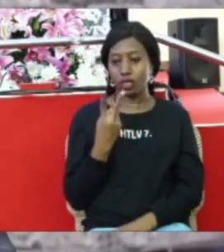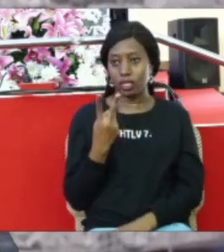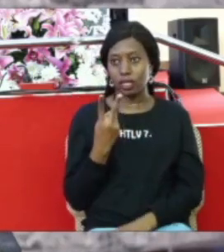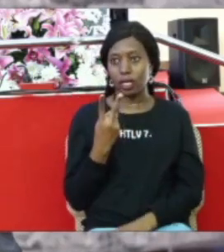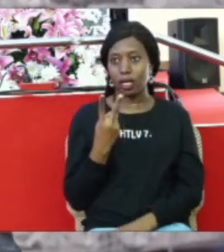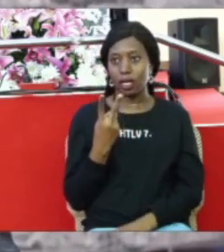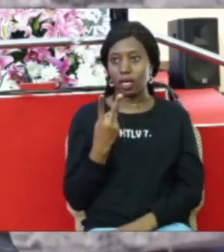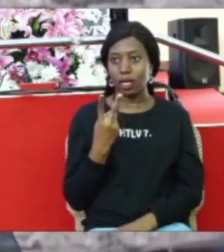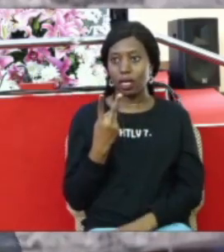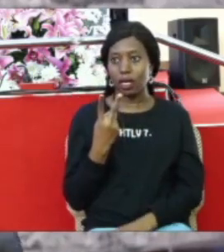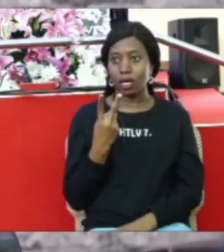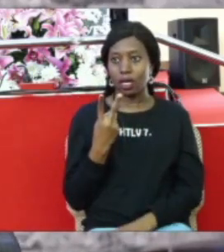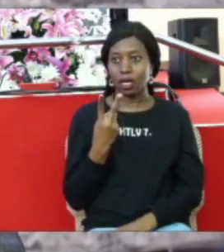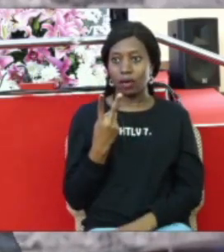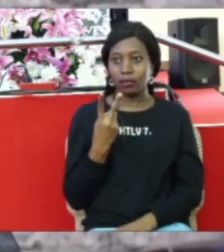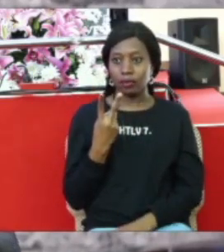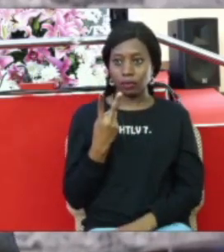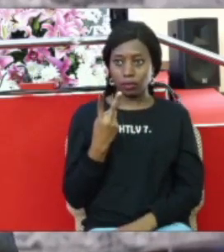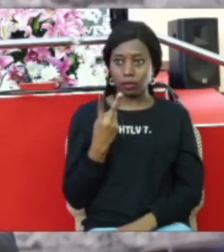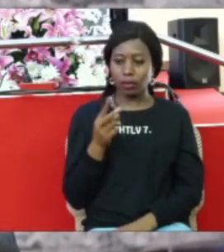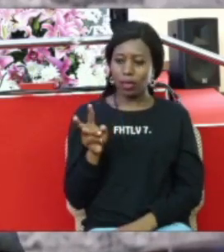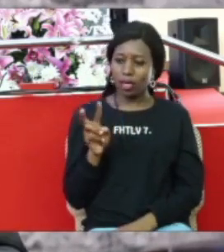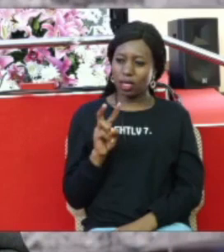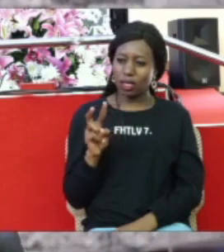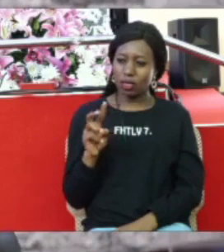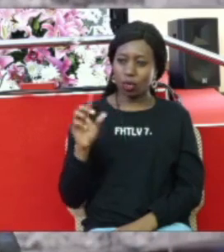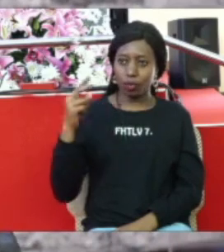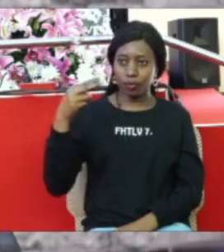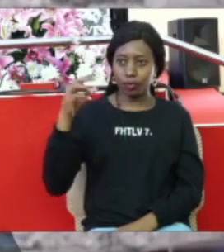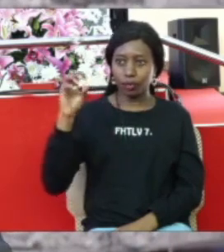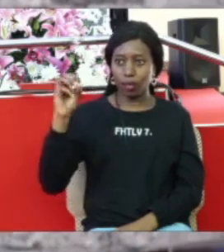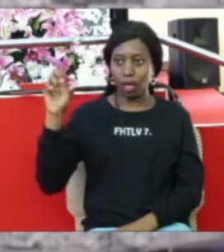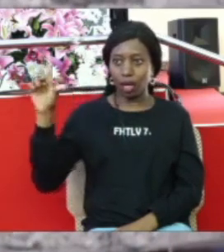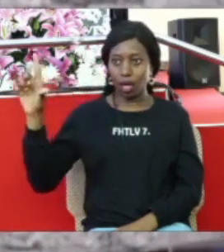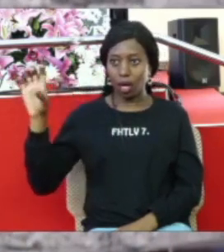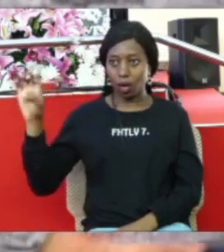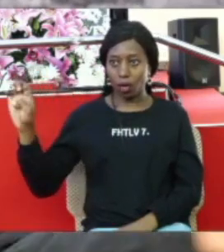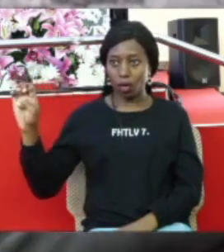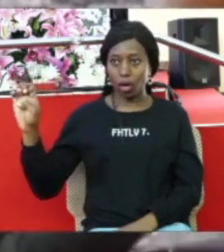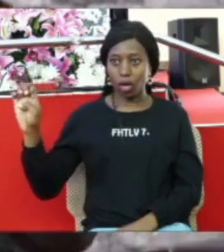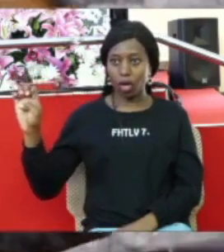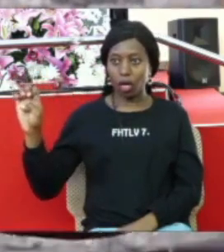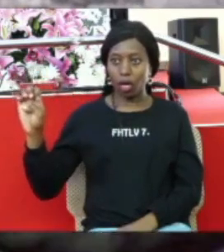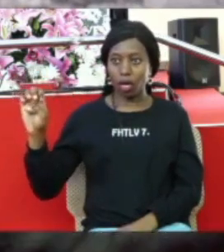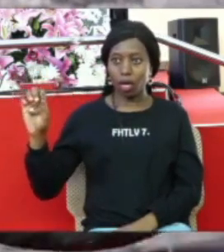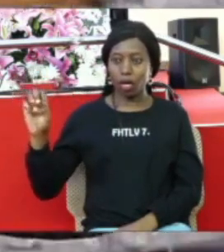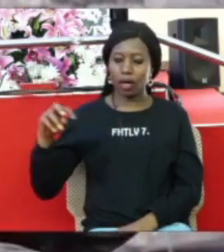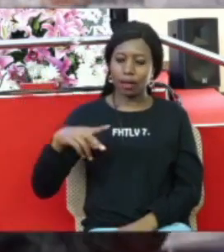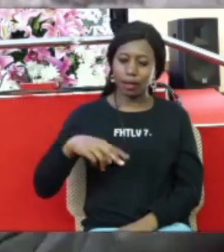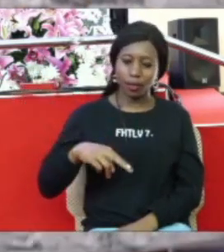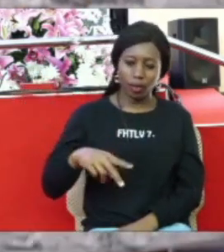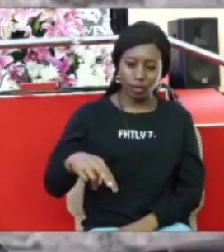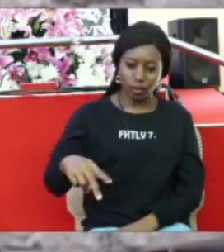Godogodha ni kuweka mti kwa shimo. Aliona shimo, akaona hii shimo ningedogodha. Wakazunguka huko kwa mashamba, huko Kabati, mashamba,